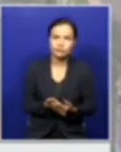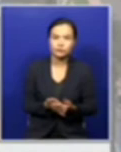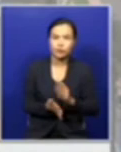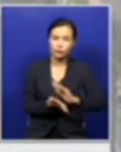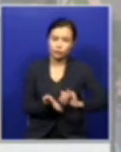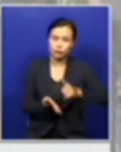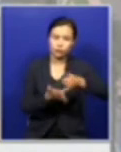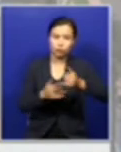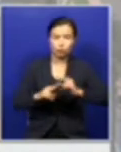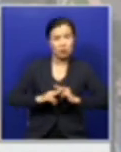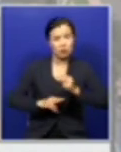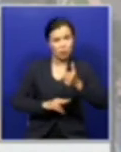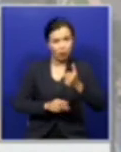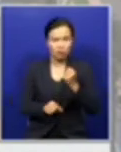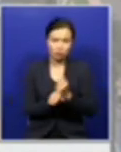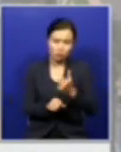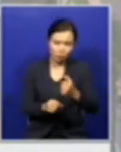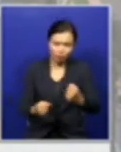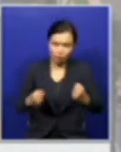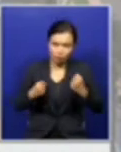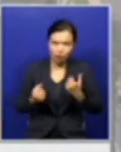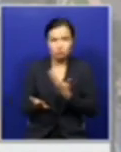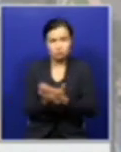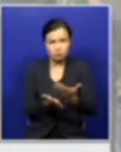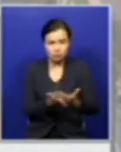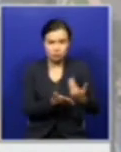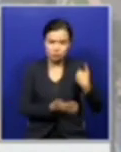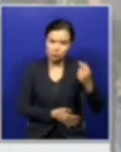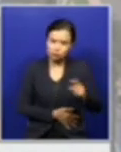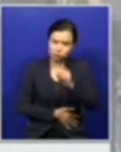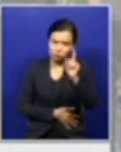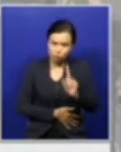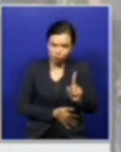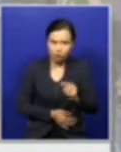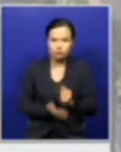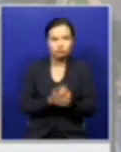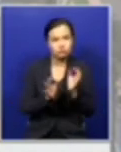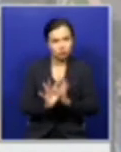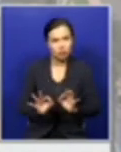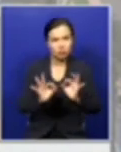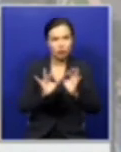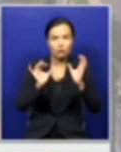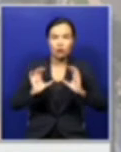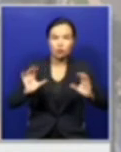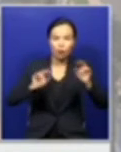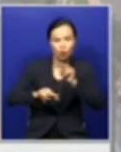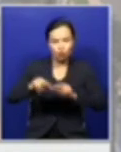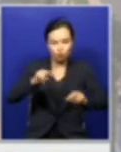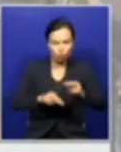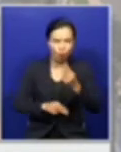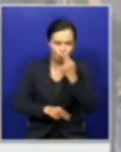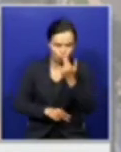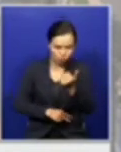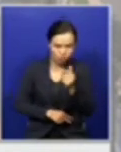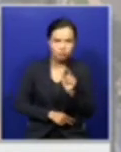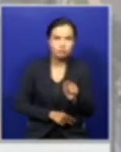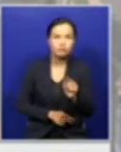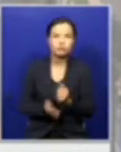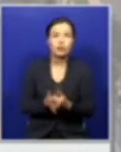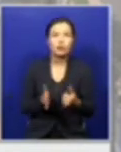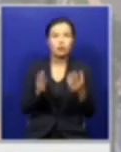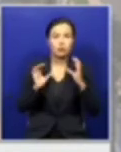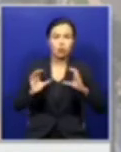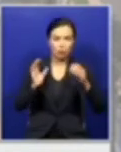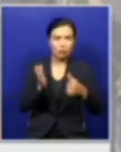ฟูตัวเองไหมจะมีกำลังในการซื้อหรือไม่แล้วอีกสำคัญอันหนึ่งรัฐบาลจะต้องดูแลเรื่องนี้ให้ดีรัฐบาลก็มีหนี้เยอะนะ